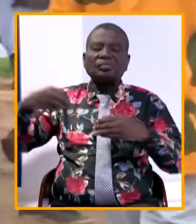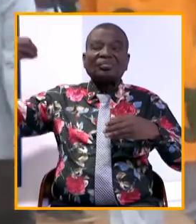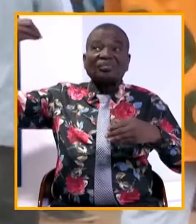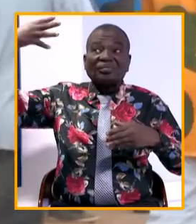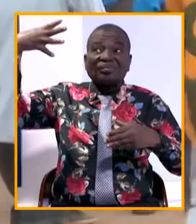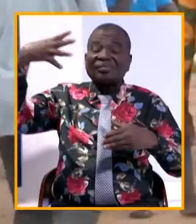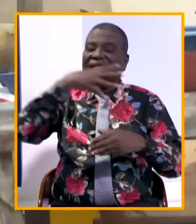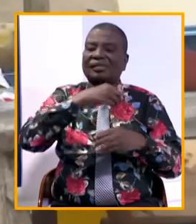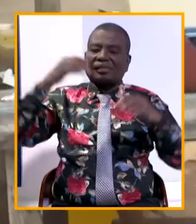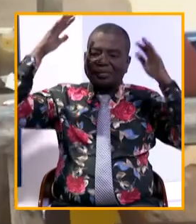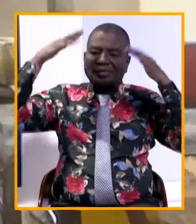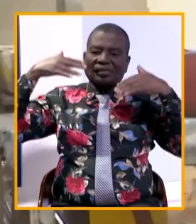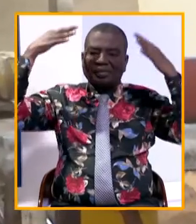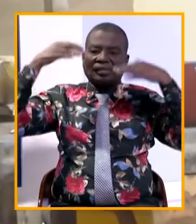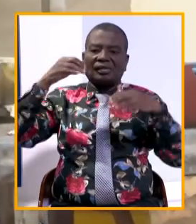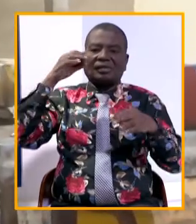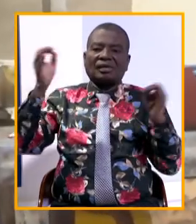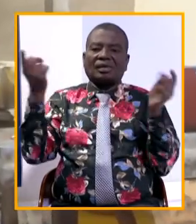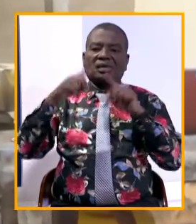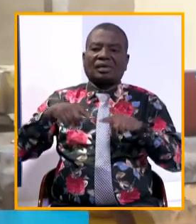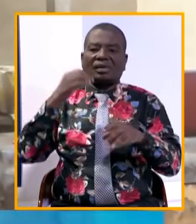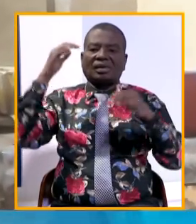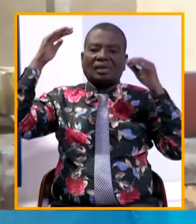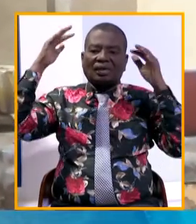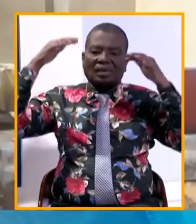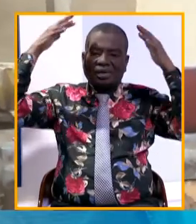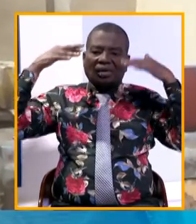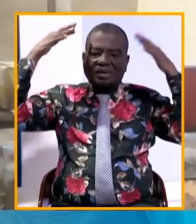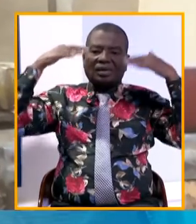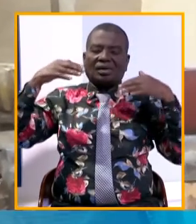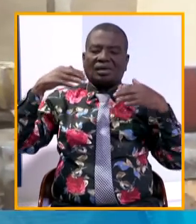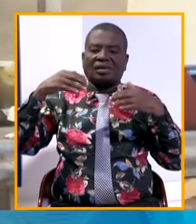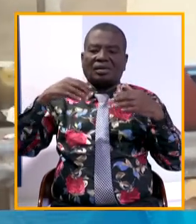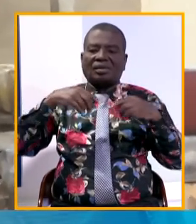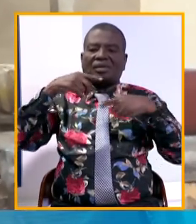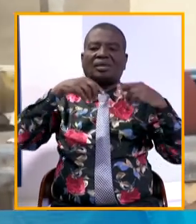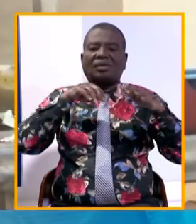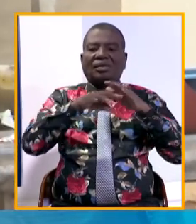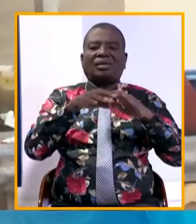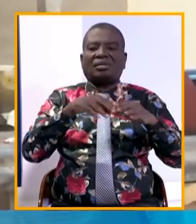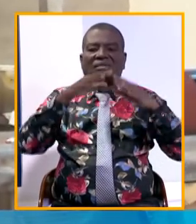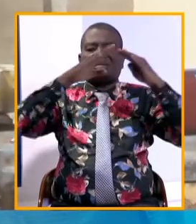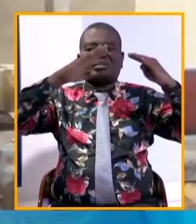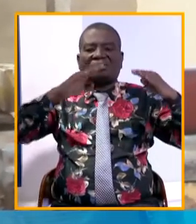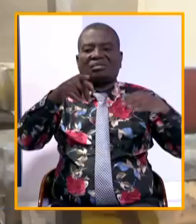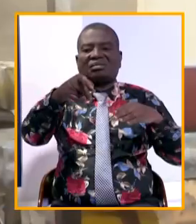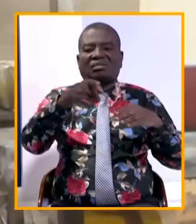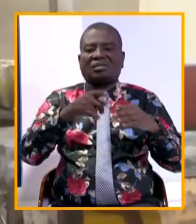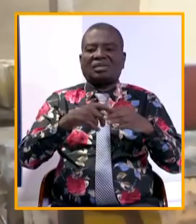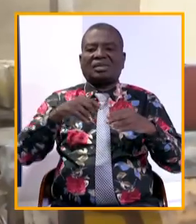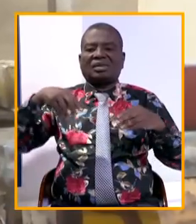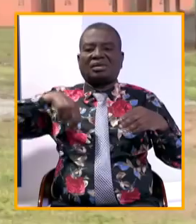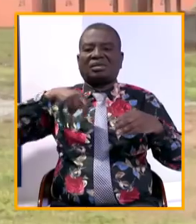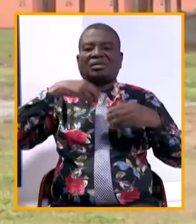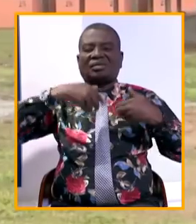pour mener son activité. Si il pleut, on se retrouve à côté des patables. En tout cas, si il pleut, ça nous